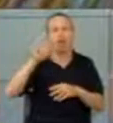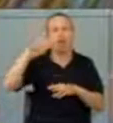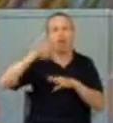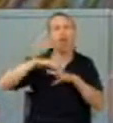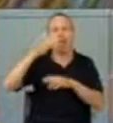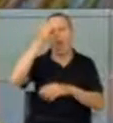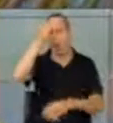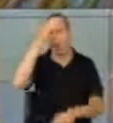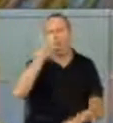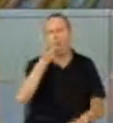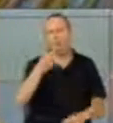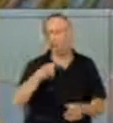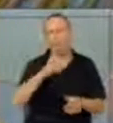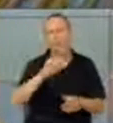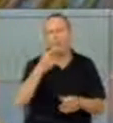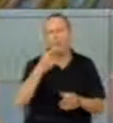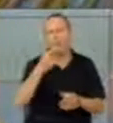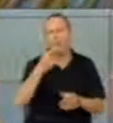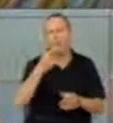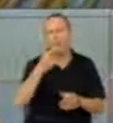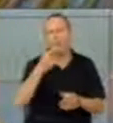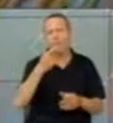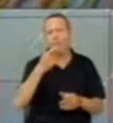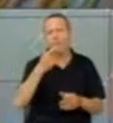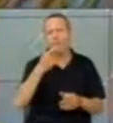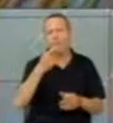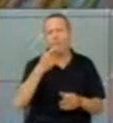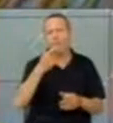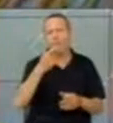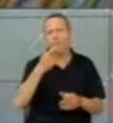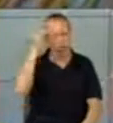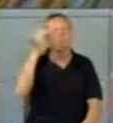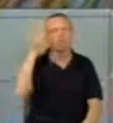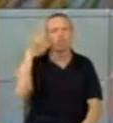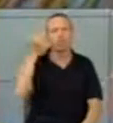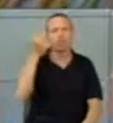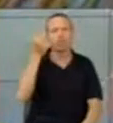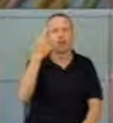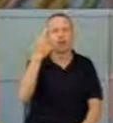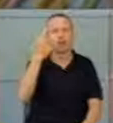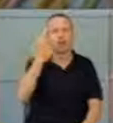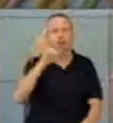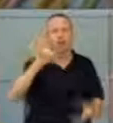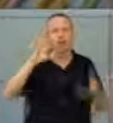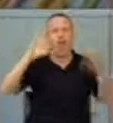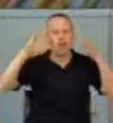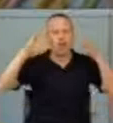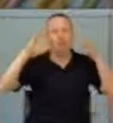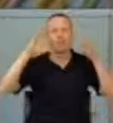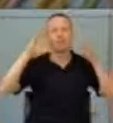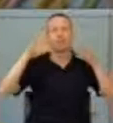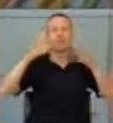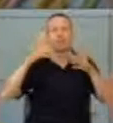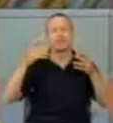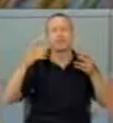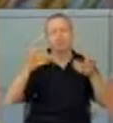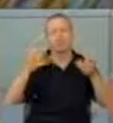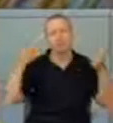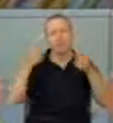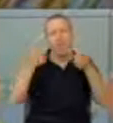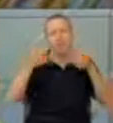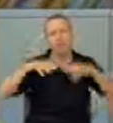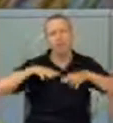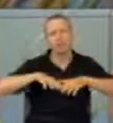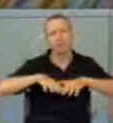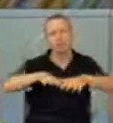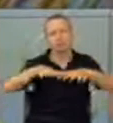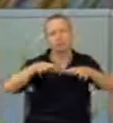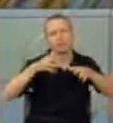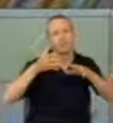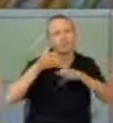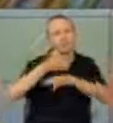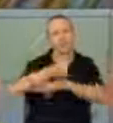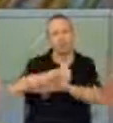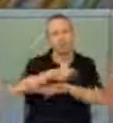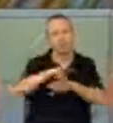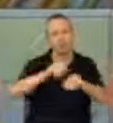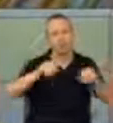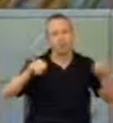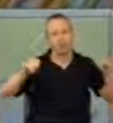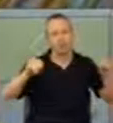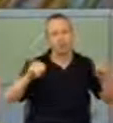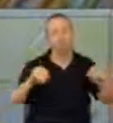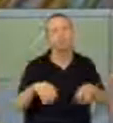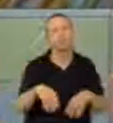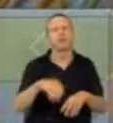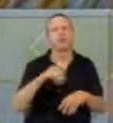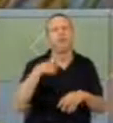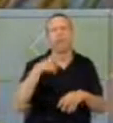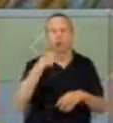מותח ביקורת, אבל אם אתה זוכר ואתם זוכרים, בשבוע שעבר לא התלהבתי ממבצע יבשתי. אני מטבעי אמרתי תמיד לא